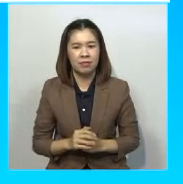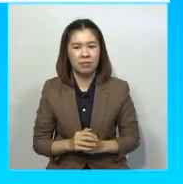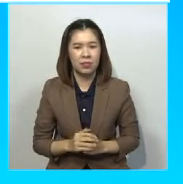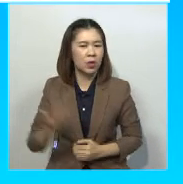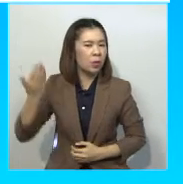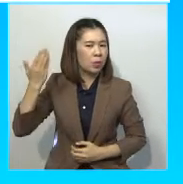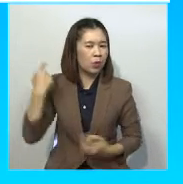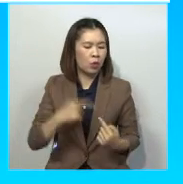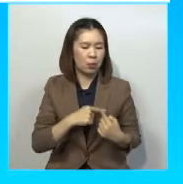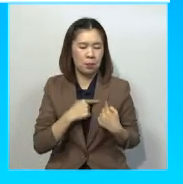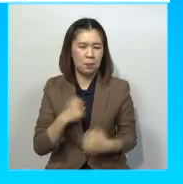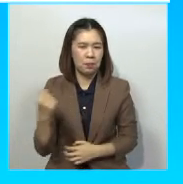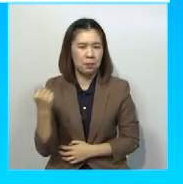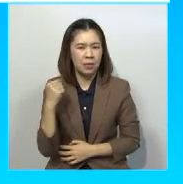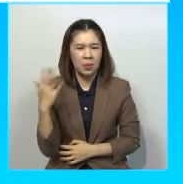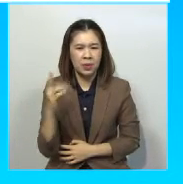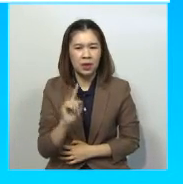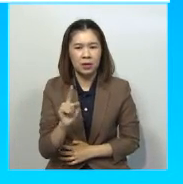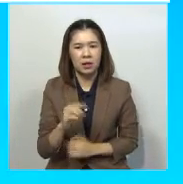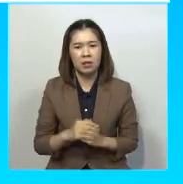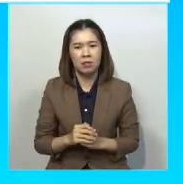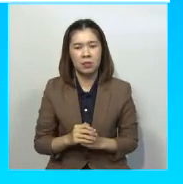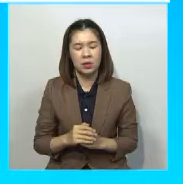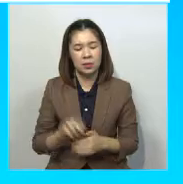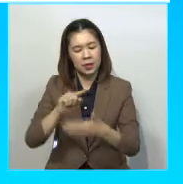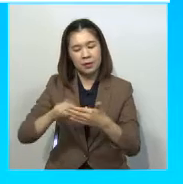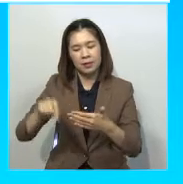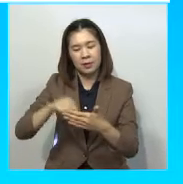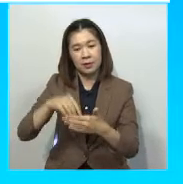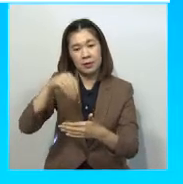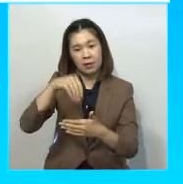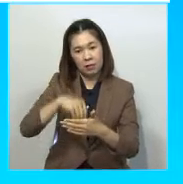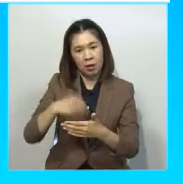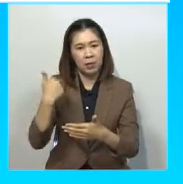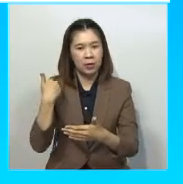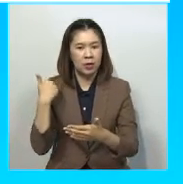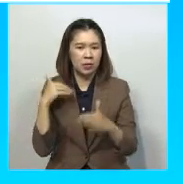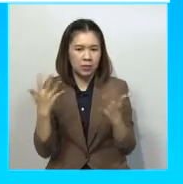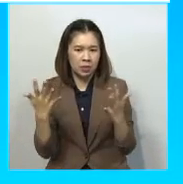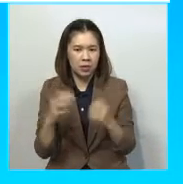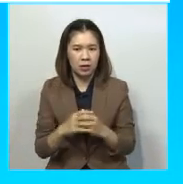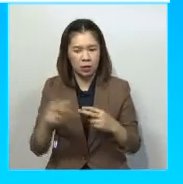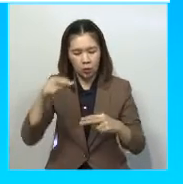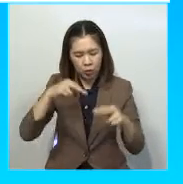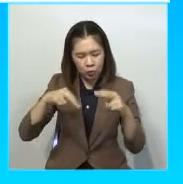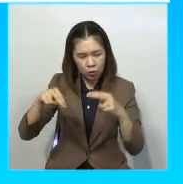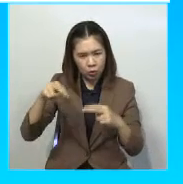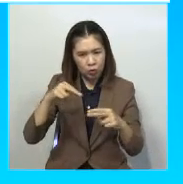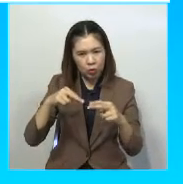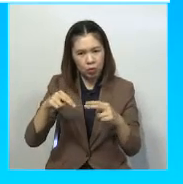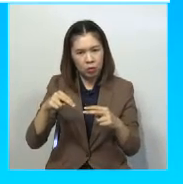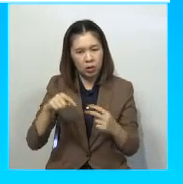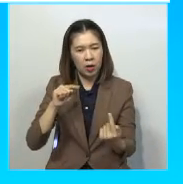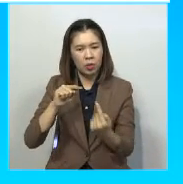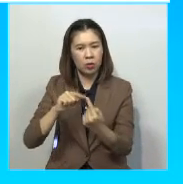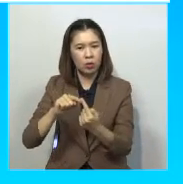อดีตที่บอกว่าเอ๊ะเราจะมีการเลือกตั้งหรือเปล่าเราจะมีการปกครองที่สวนกระแสความต้องการ